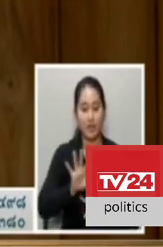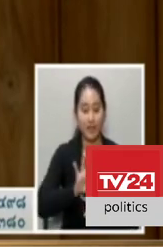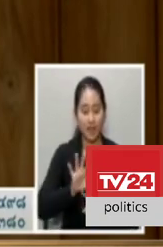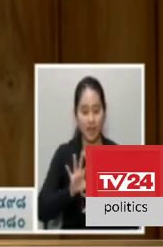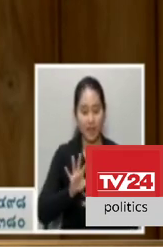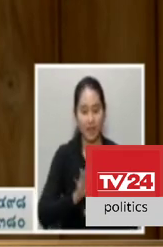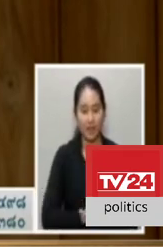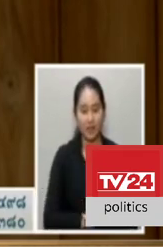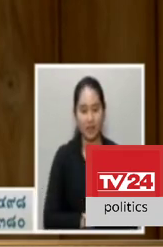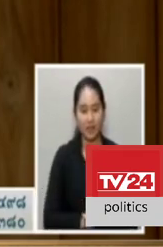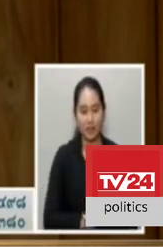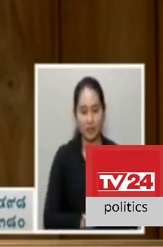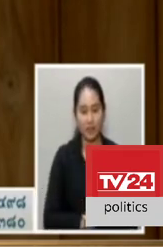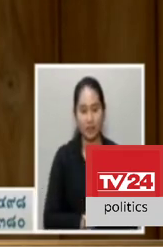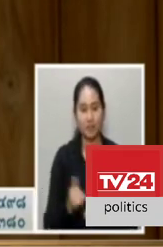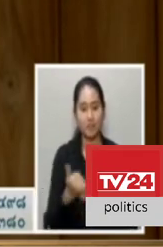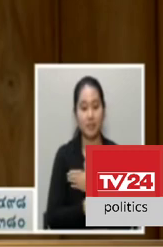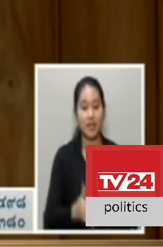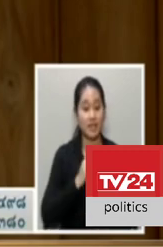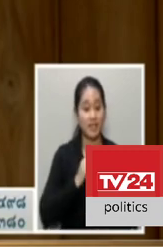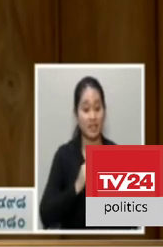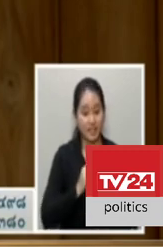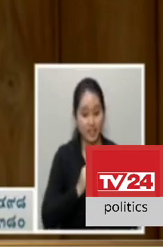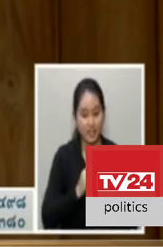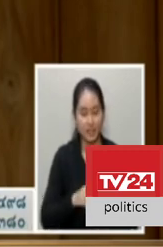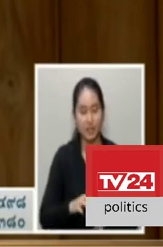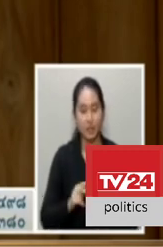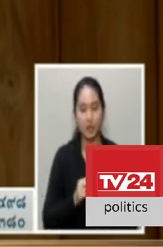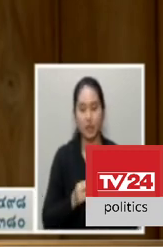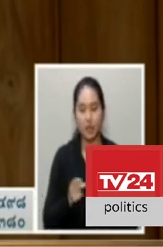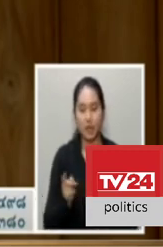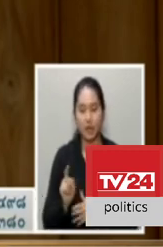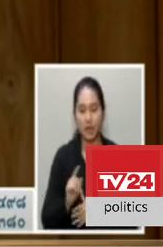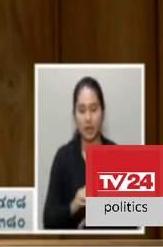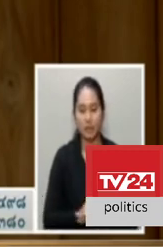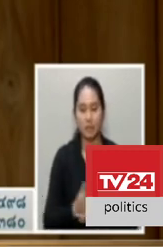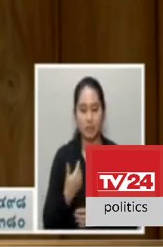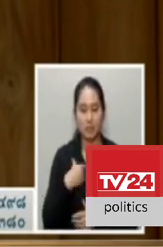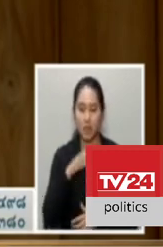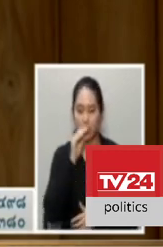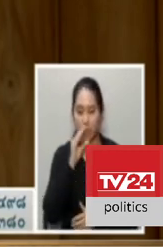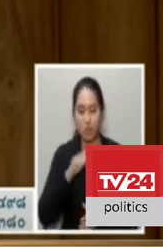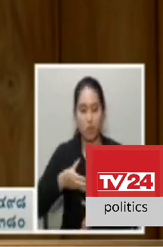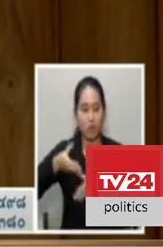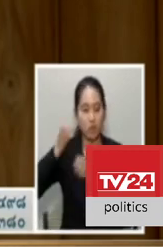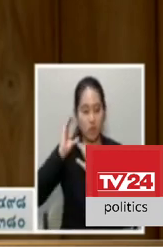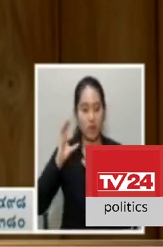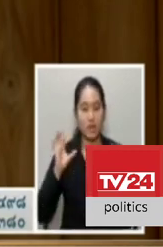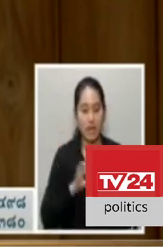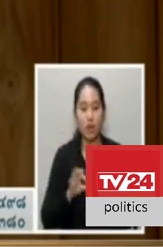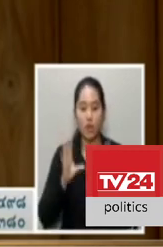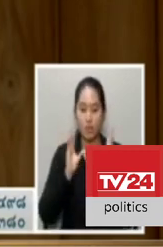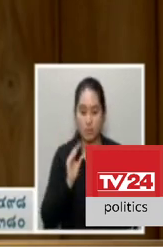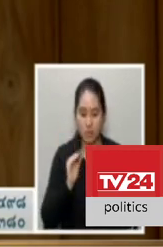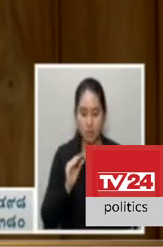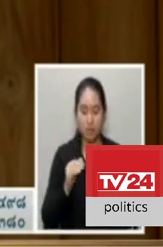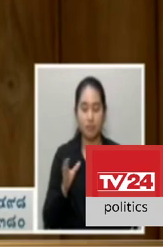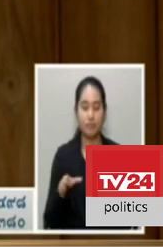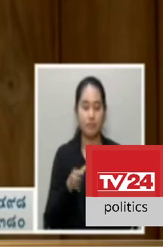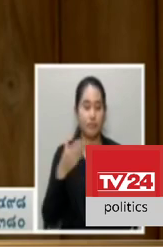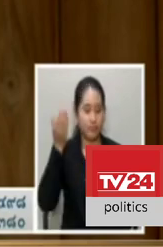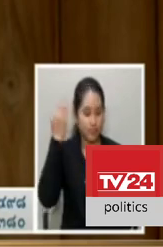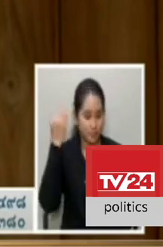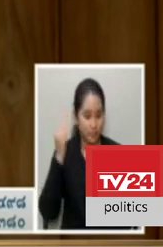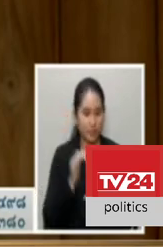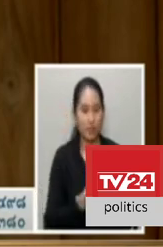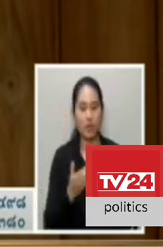านหลีเก้อเฉียงก็แม้จะเป็นไบลาโทรแต่ก็จะย้อนกลับไปพูดถึงเรื่องของการประชุมซัมมิตนะฮะ